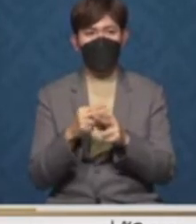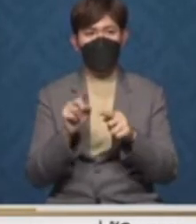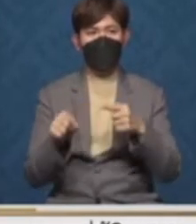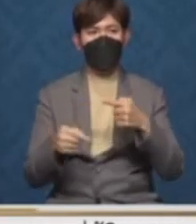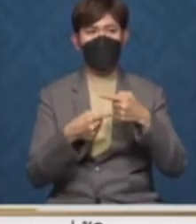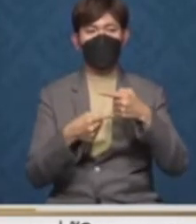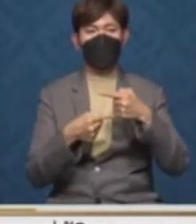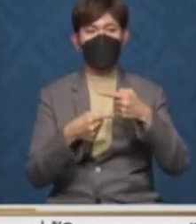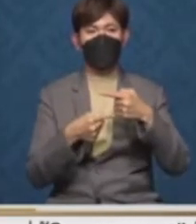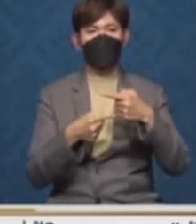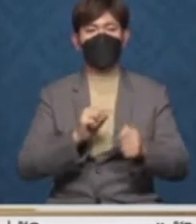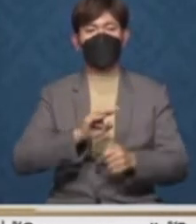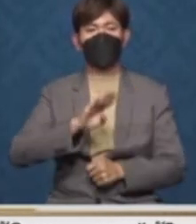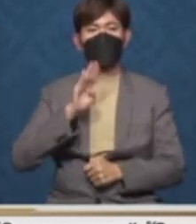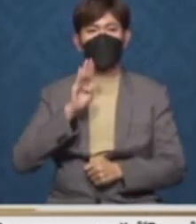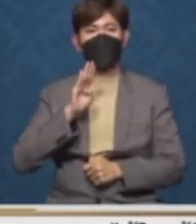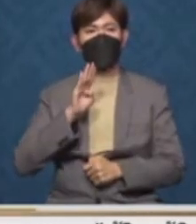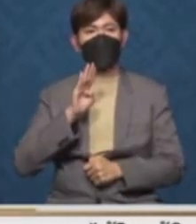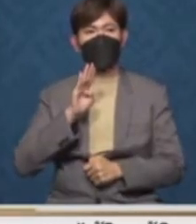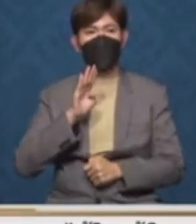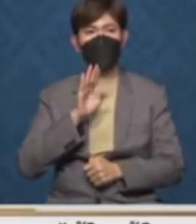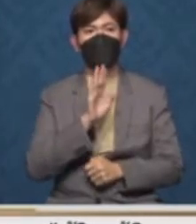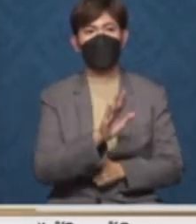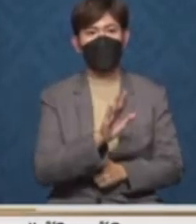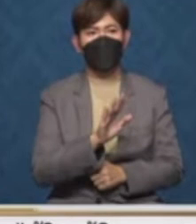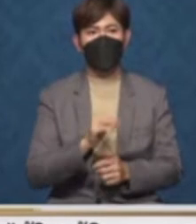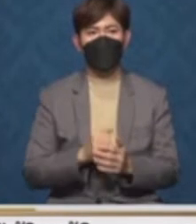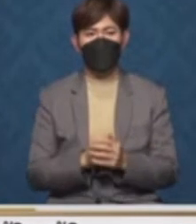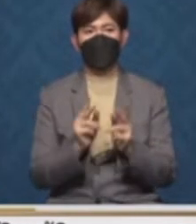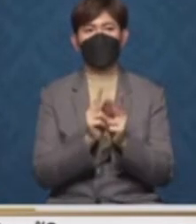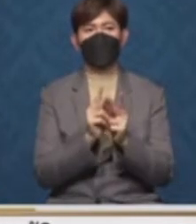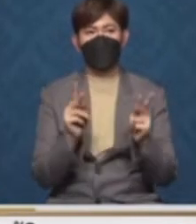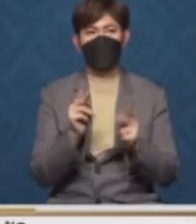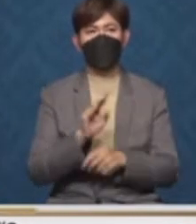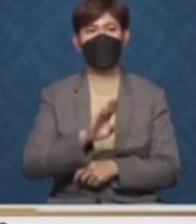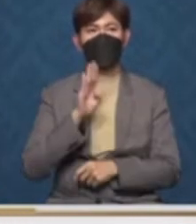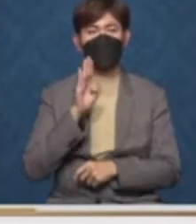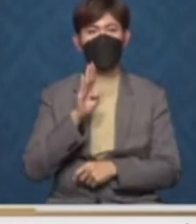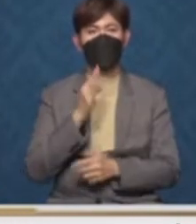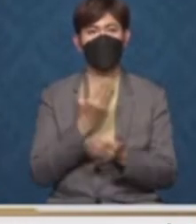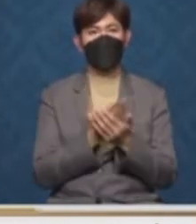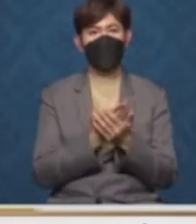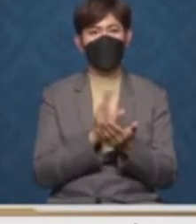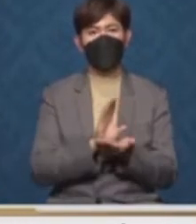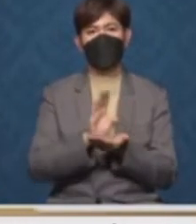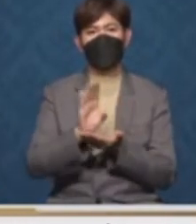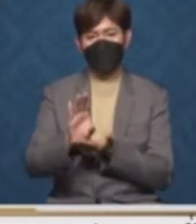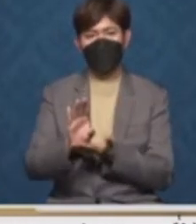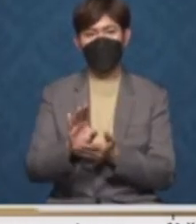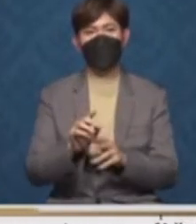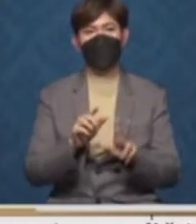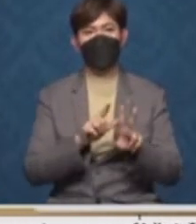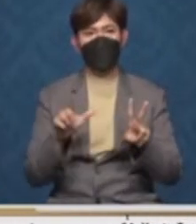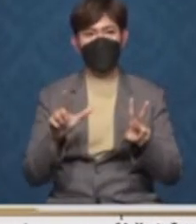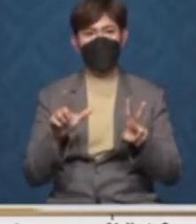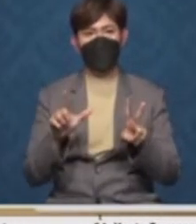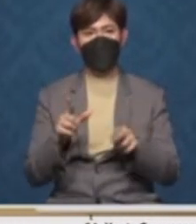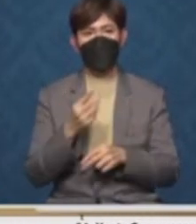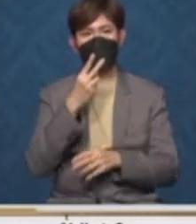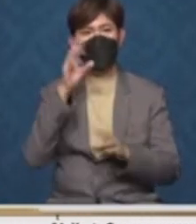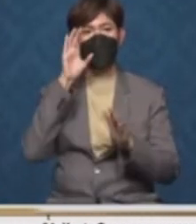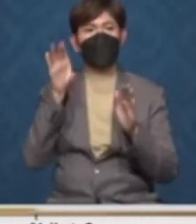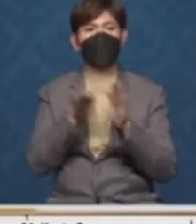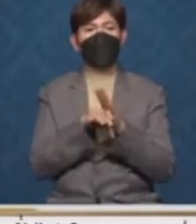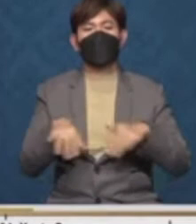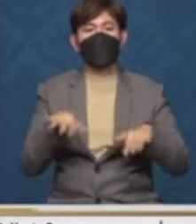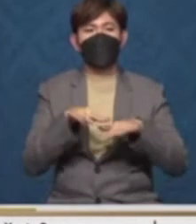อยู่ในบริษัทณัฐพลนะครับเป็นกรรมการของบริษัทครับมอบเงินเนี่ย2ล้านบาทรูปนี้ปรากฏทั่วไปนะครับ